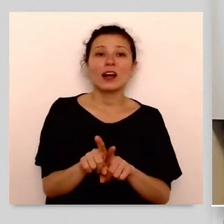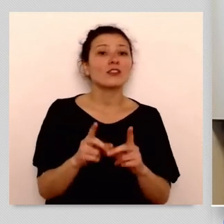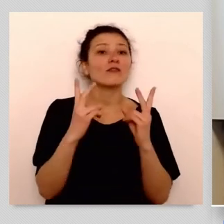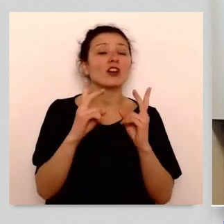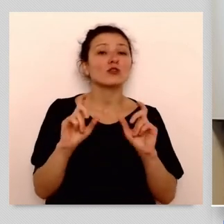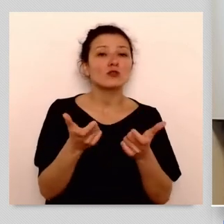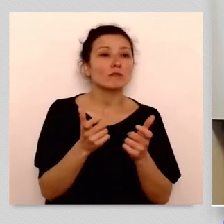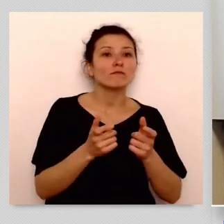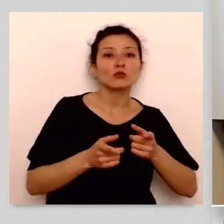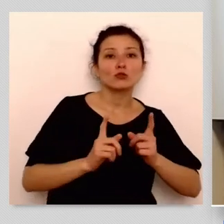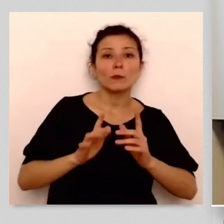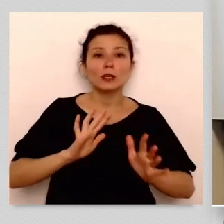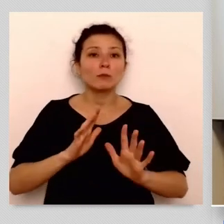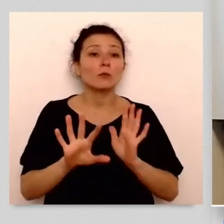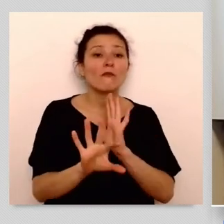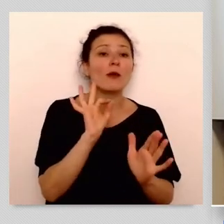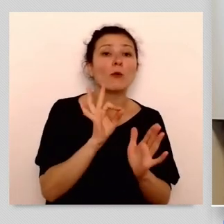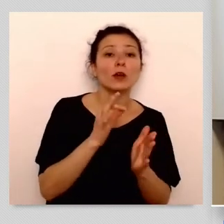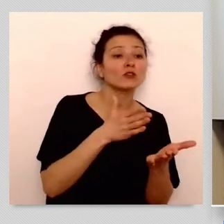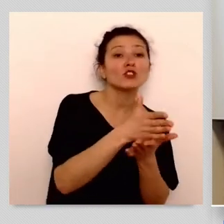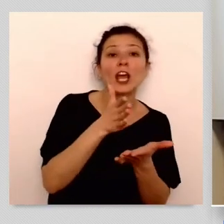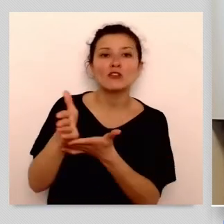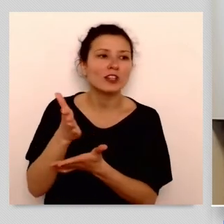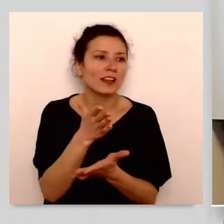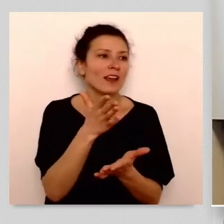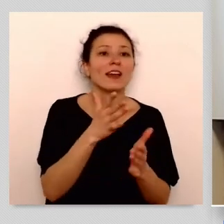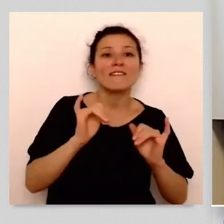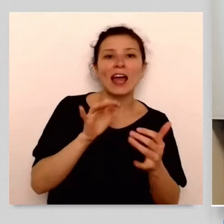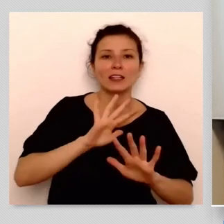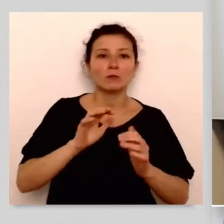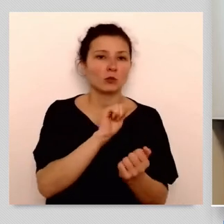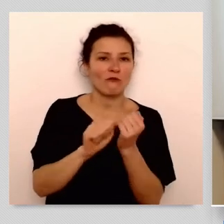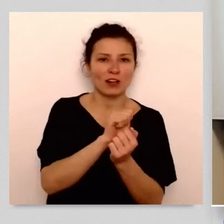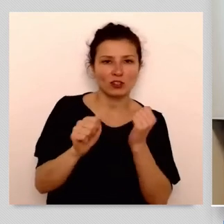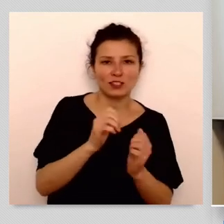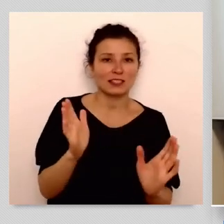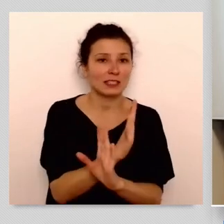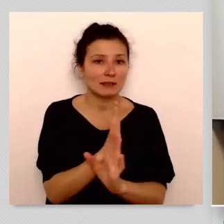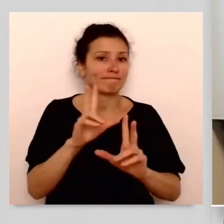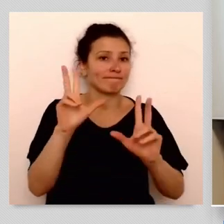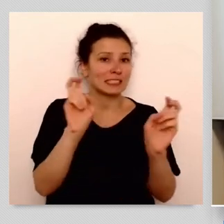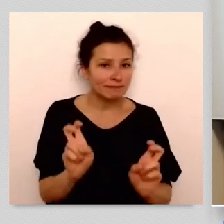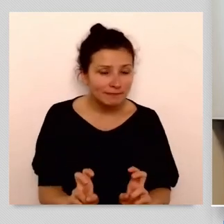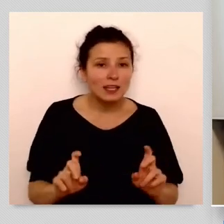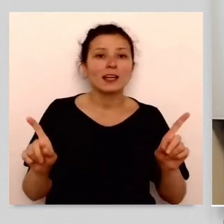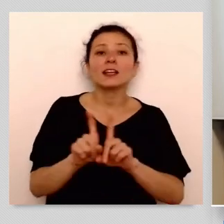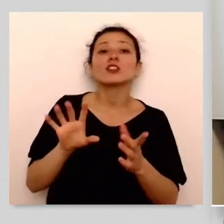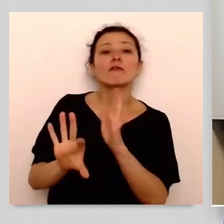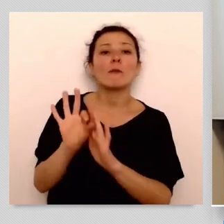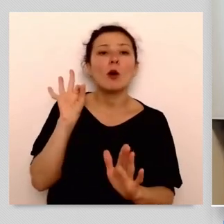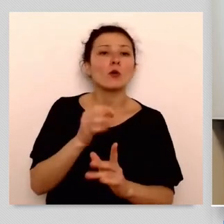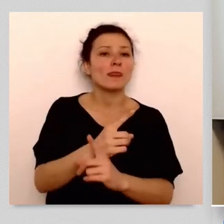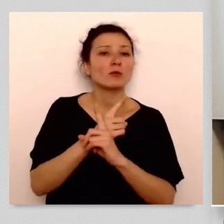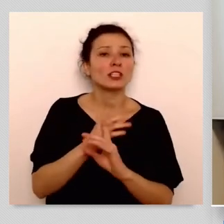wybór ścieżki walki z kryzysem klimatycznym i dążenia do neutralności klimatycznej. I właśnie wyboru tej ścieżki nam od